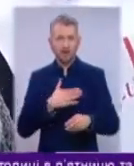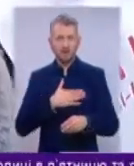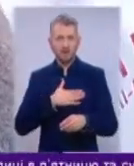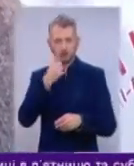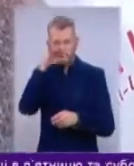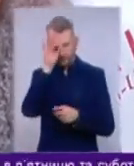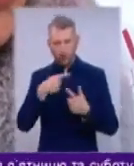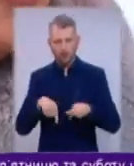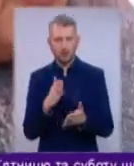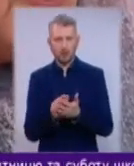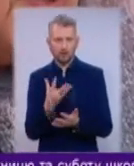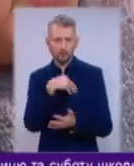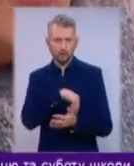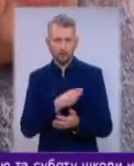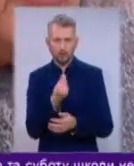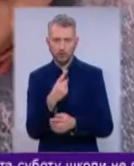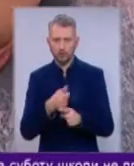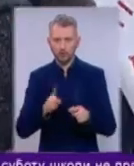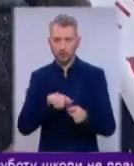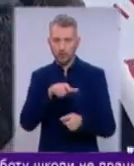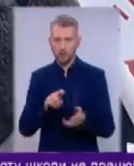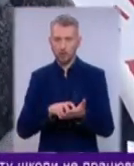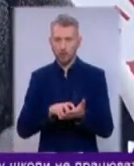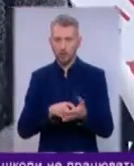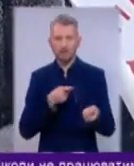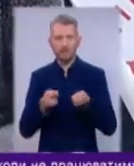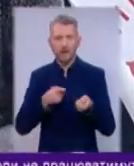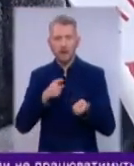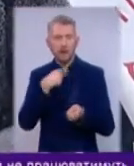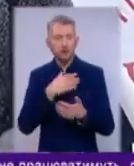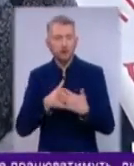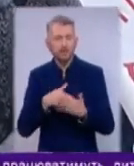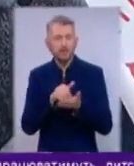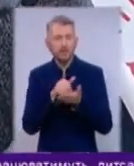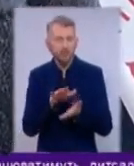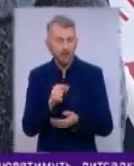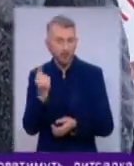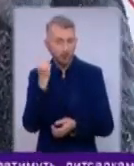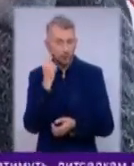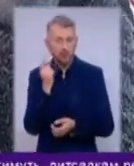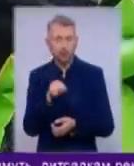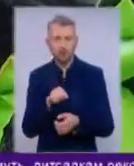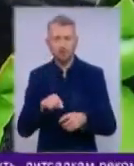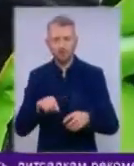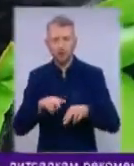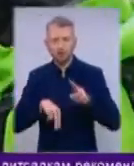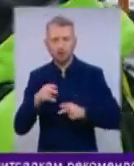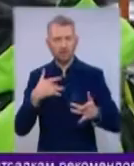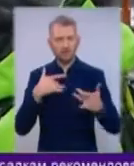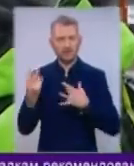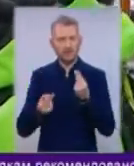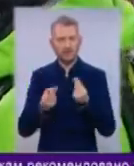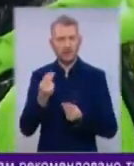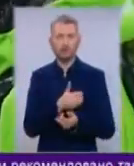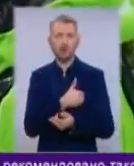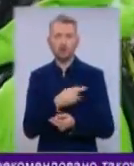мали собі в кишеню копійку за це. Люди боялися б. Влада, кажуть, активісти відмовляються їх чути, тож вони влаштували інсценізацію бажаного